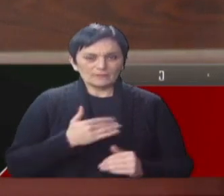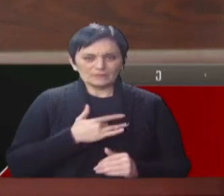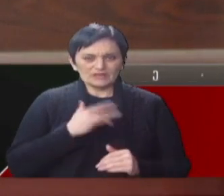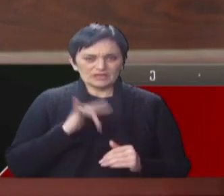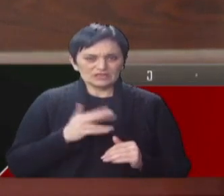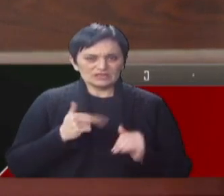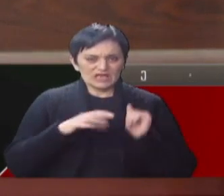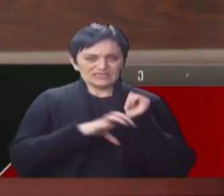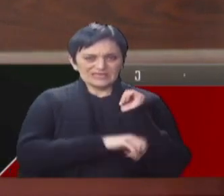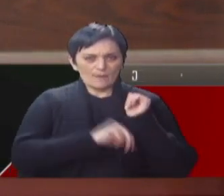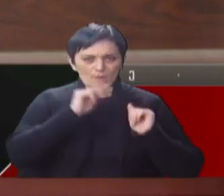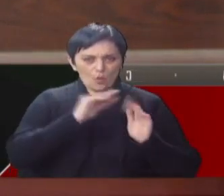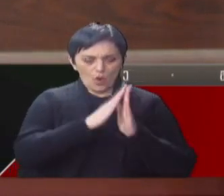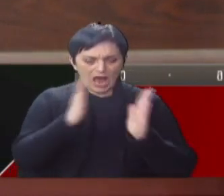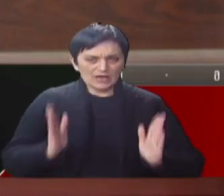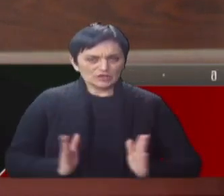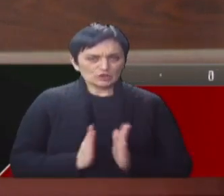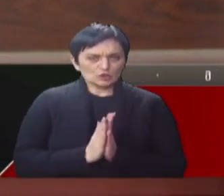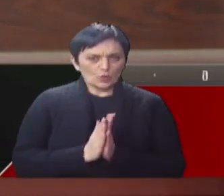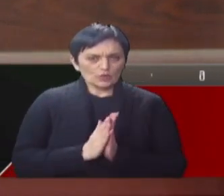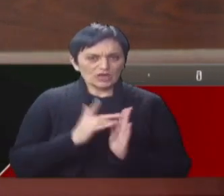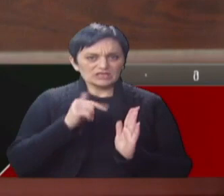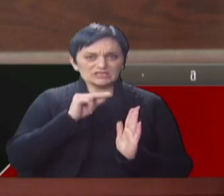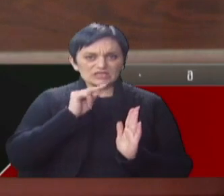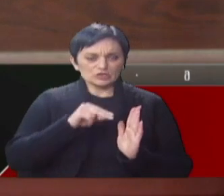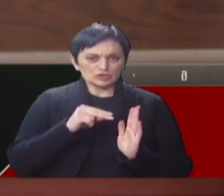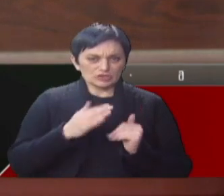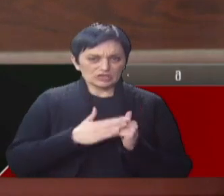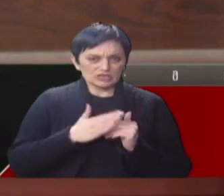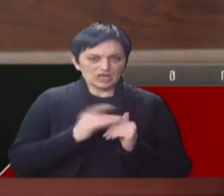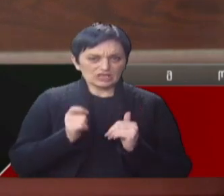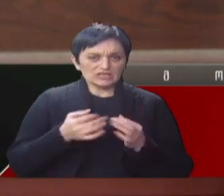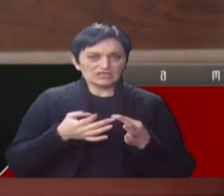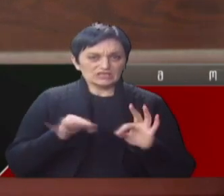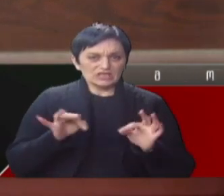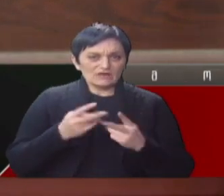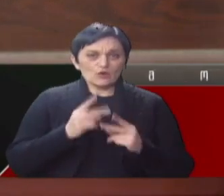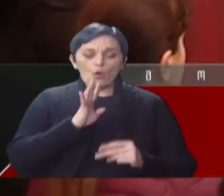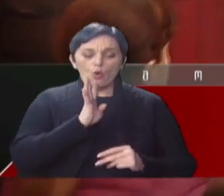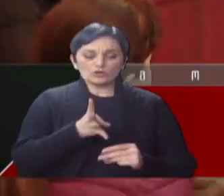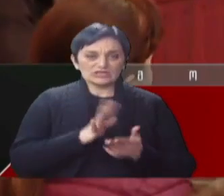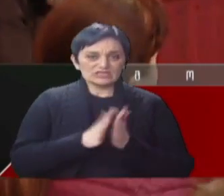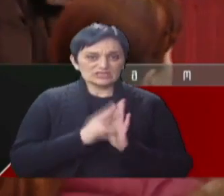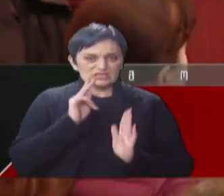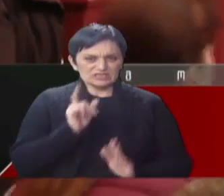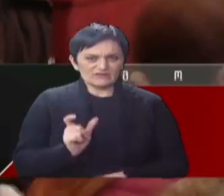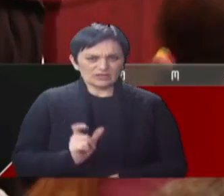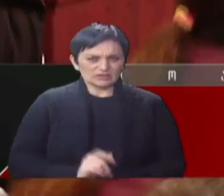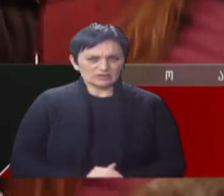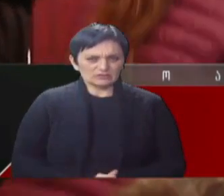da sabolo danishaobda ertobliobit gadashvis sashveli sakhedzesomat ganisazgos tavisqlebis sakhvetra 4 tslis vadit.